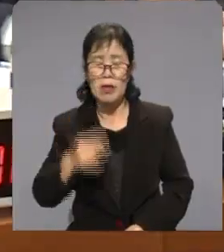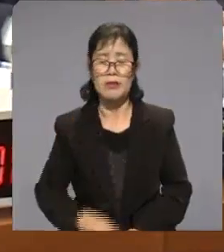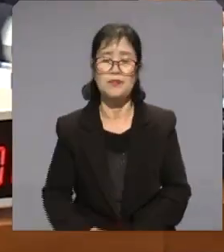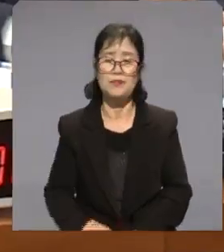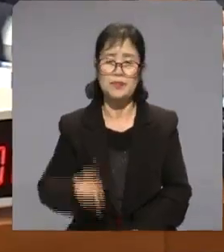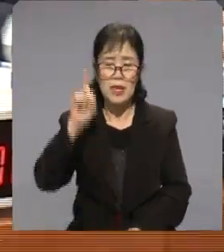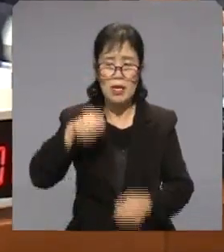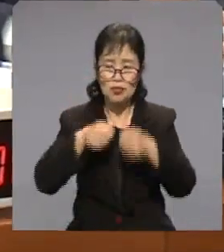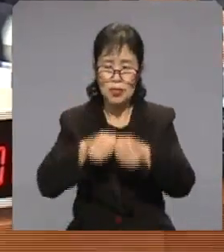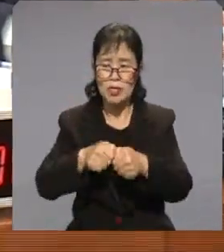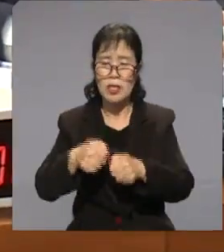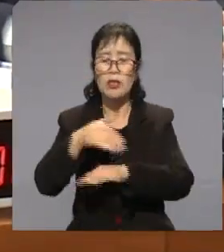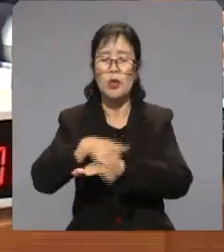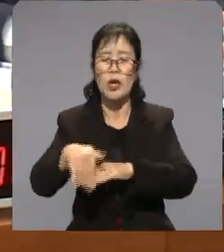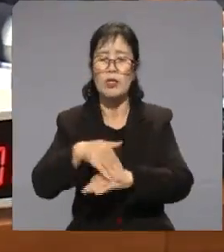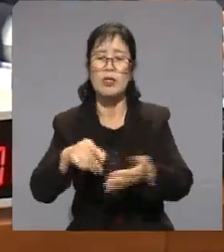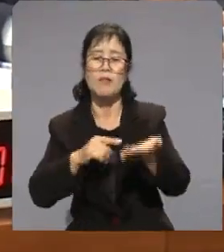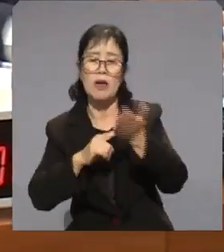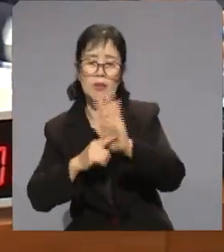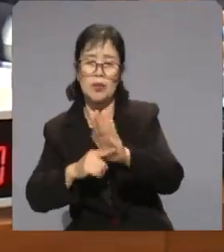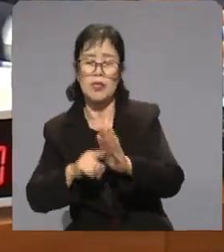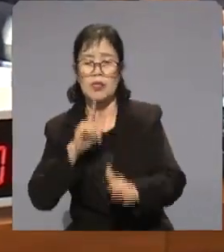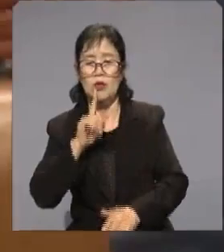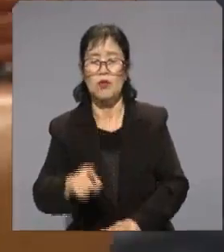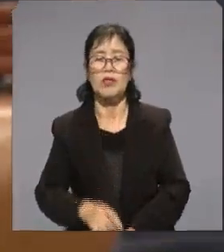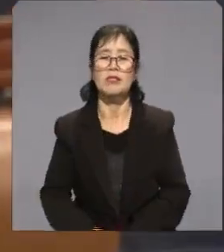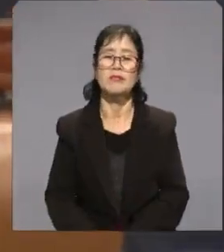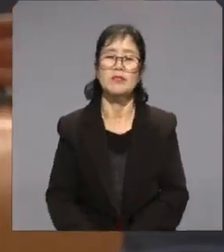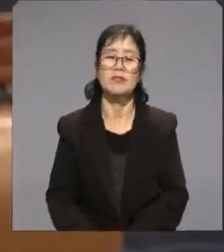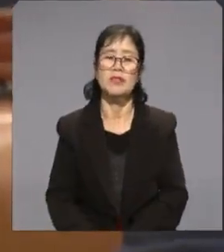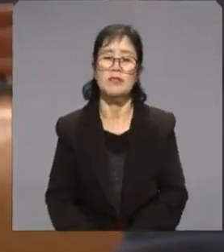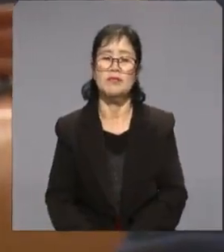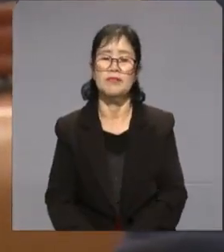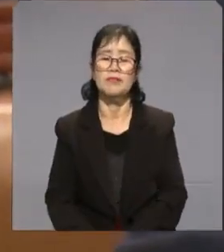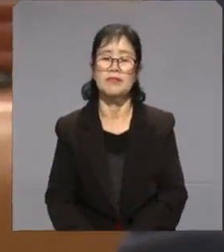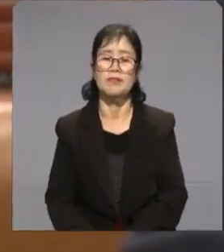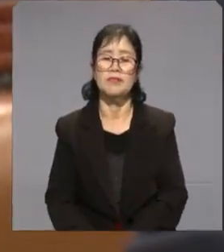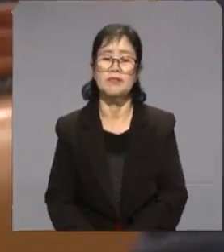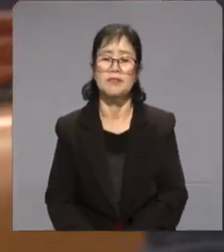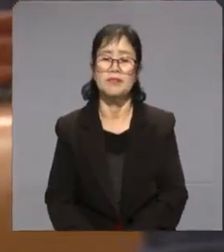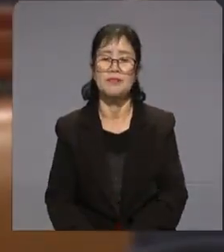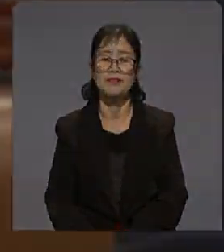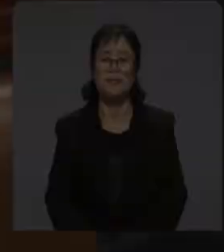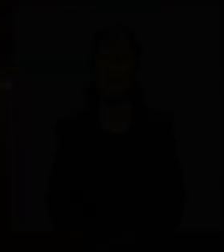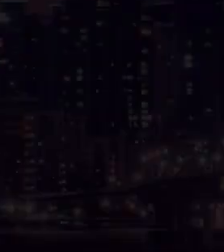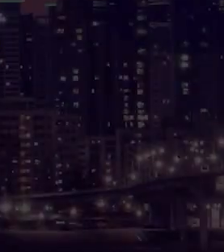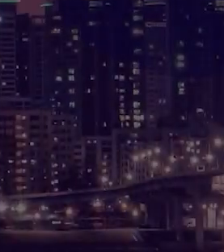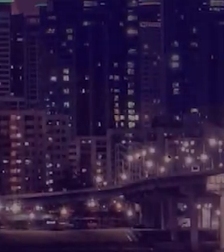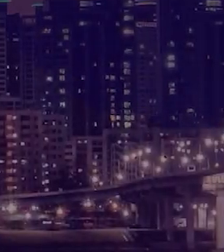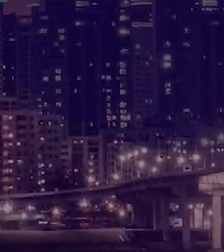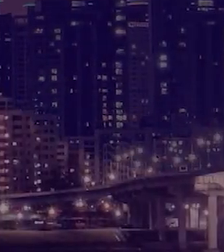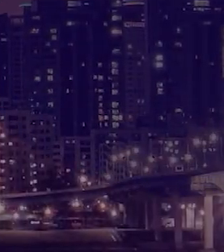구체적 계획을 발표하겠다고 밝혔습니다. OBS 뉴스 이어지입니다.